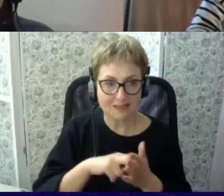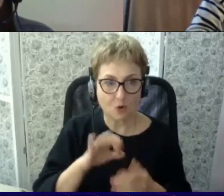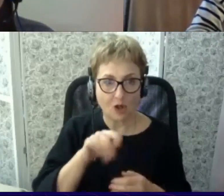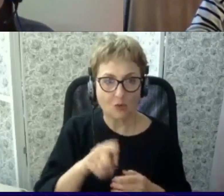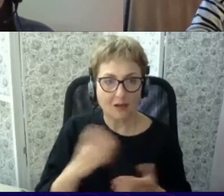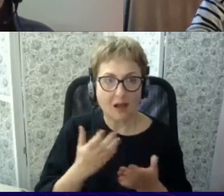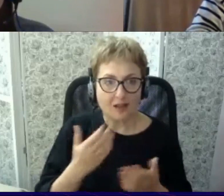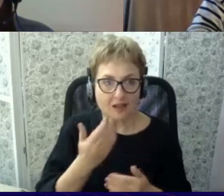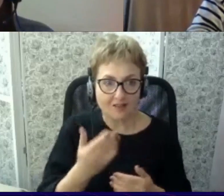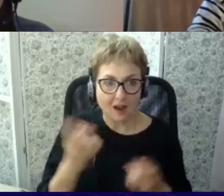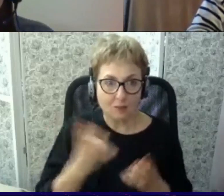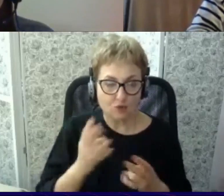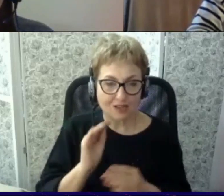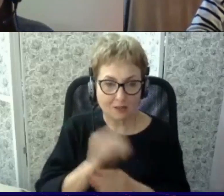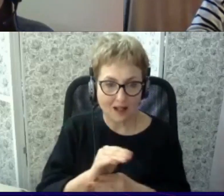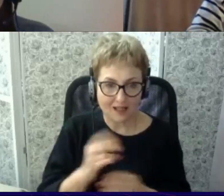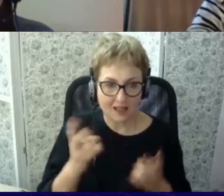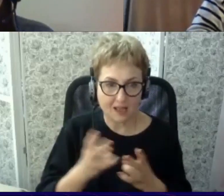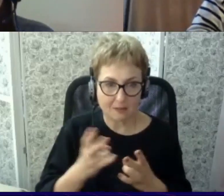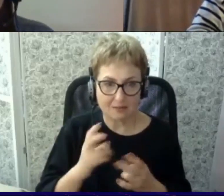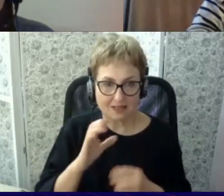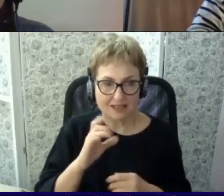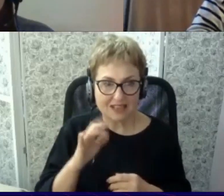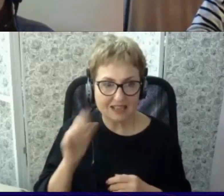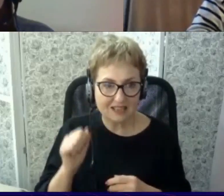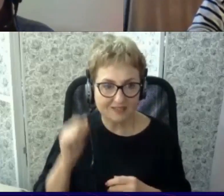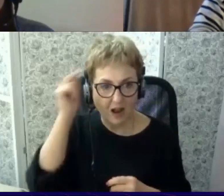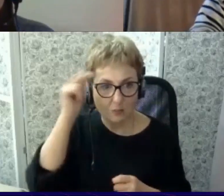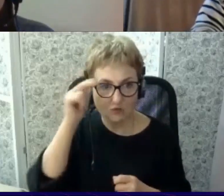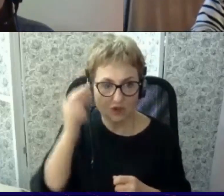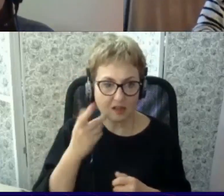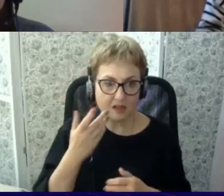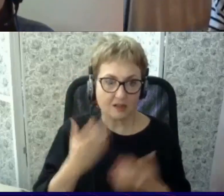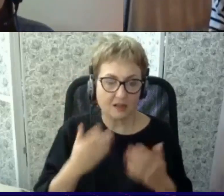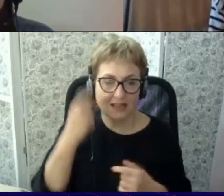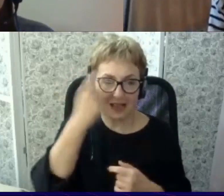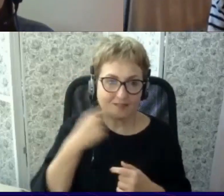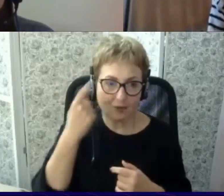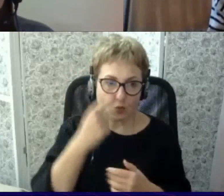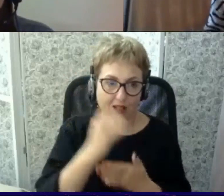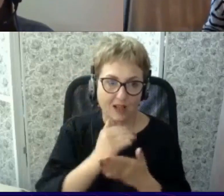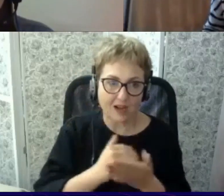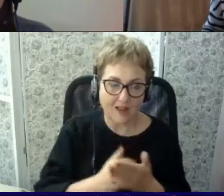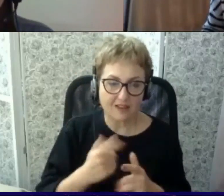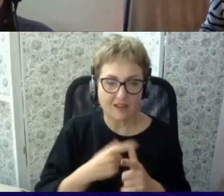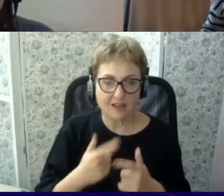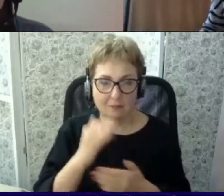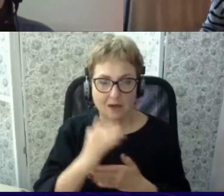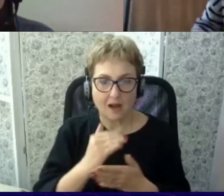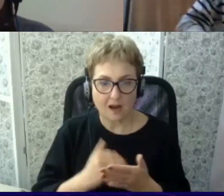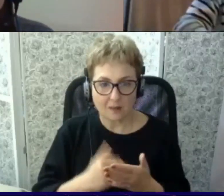о том, какие вам нужны дополнительные необходимые средства обучения, будь то индивидуальный график, да, или какие-то